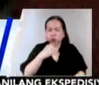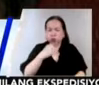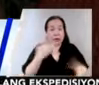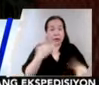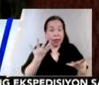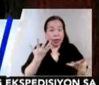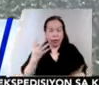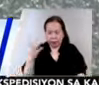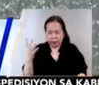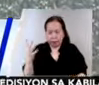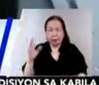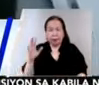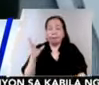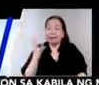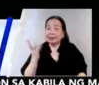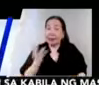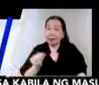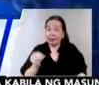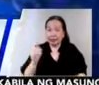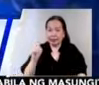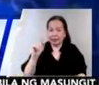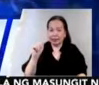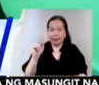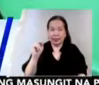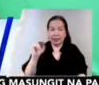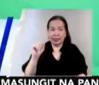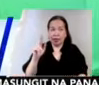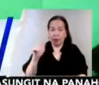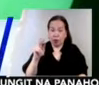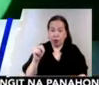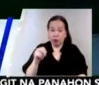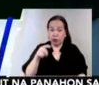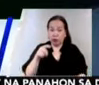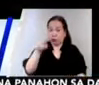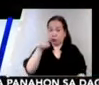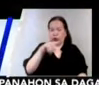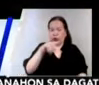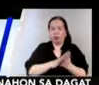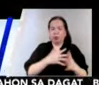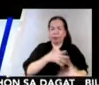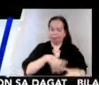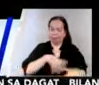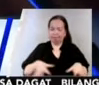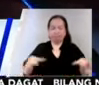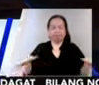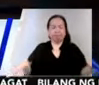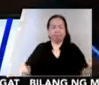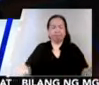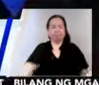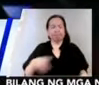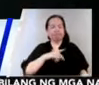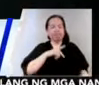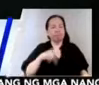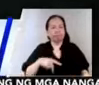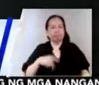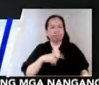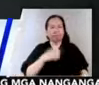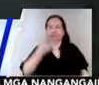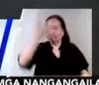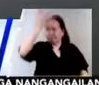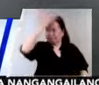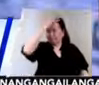Batangas. Feel ang pagiging Prince of Princess for a Day sa pinakamalaki at kauna-unahang immersive theme park sa bansa.